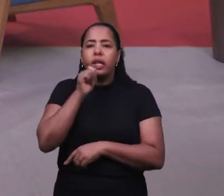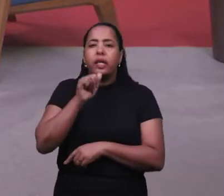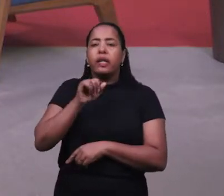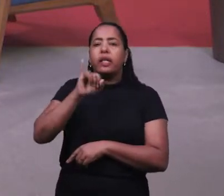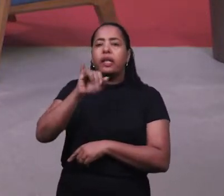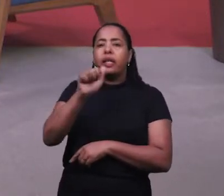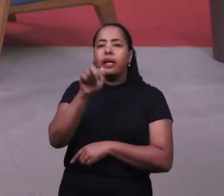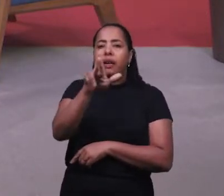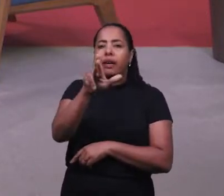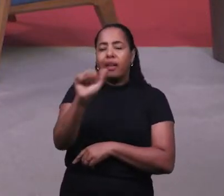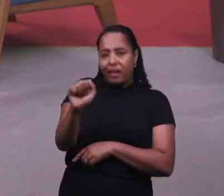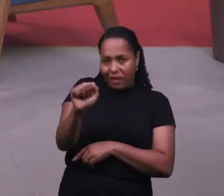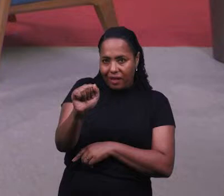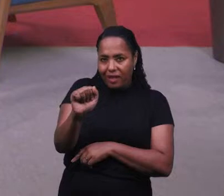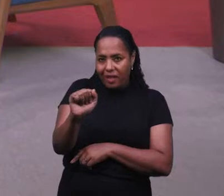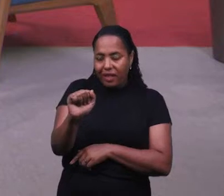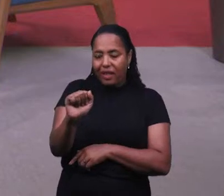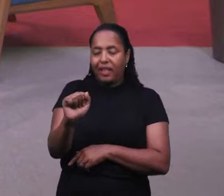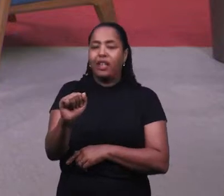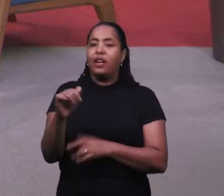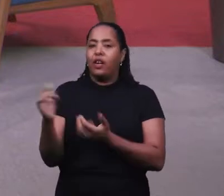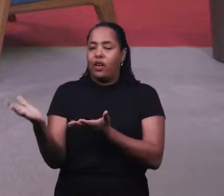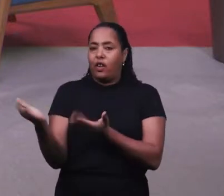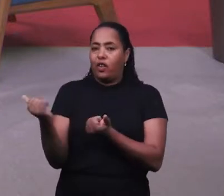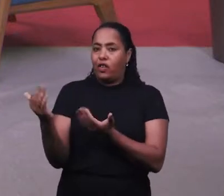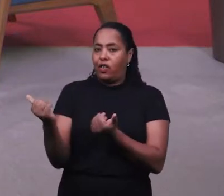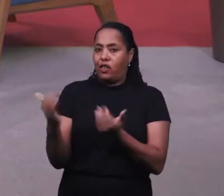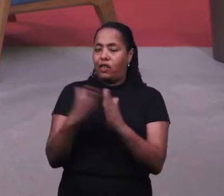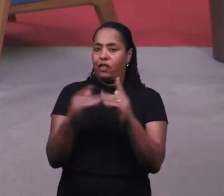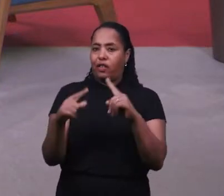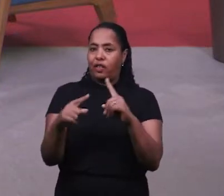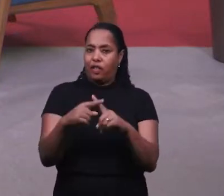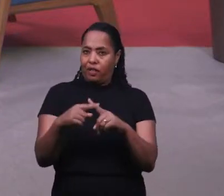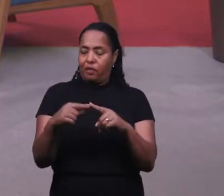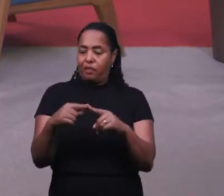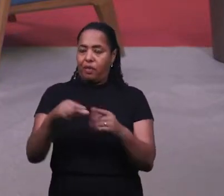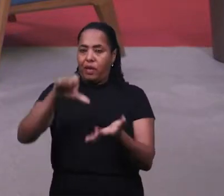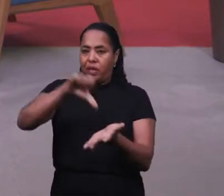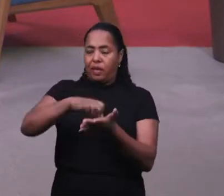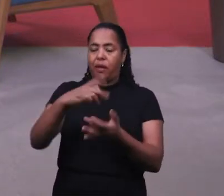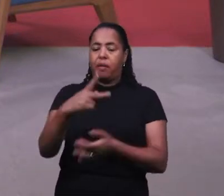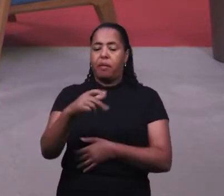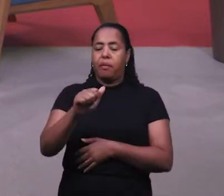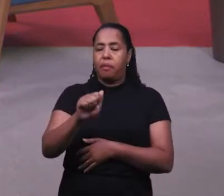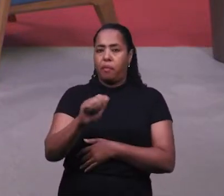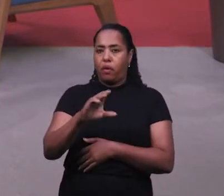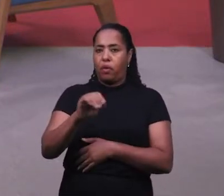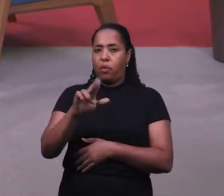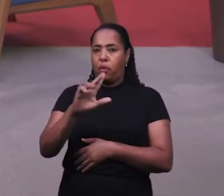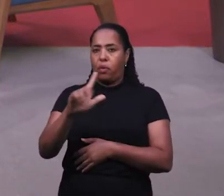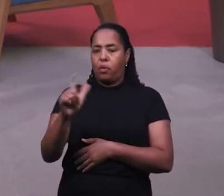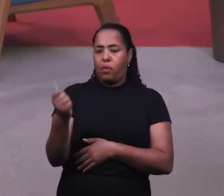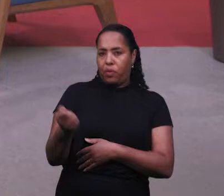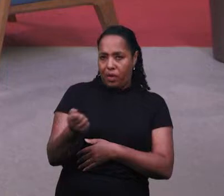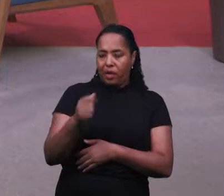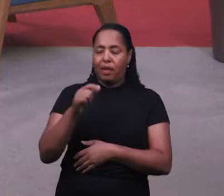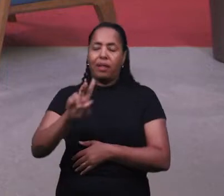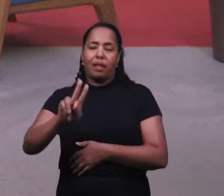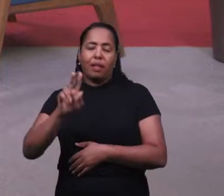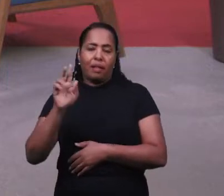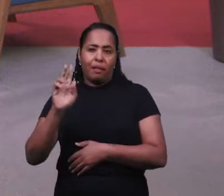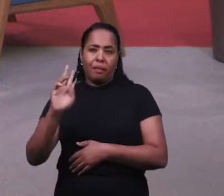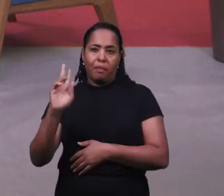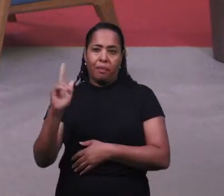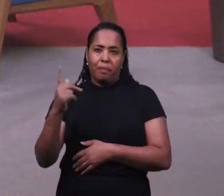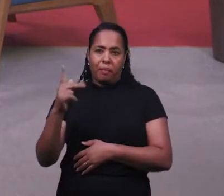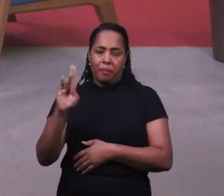envoyée par Iara, un jeune de l'église chrétienne Maranatha centrale de Pampulha,